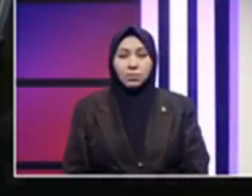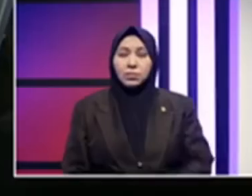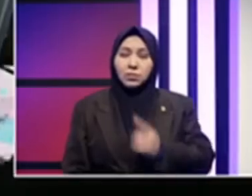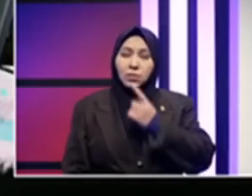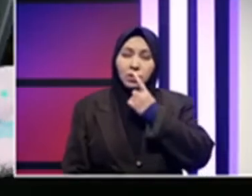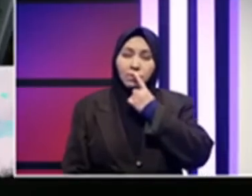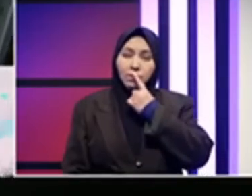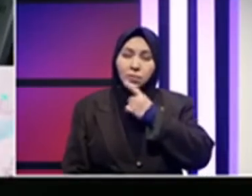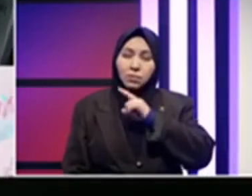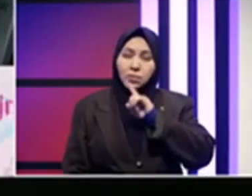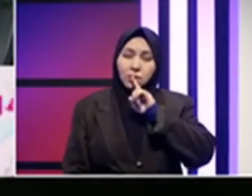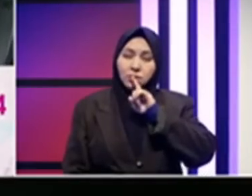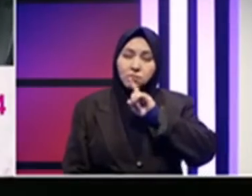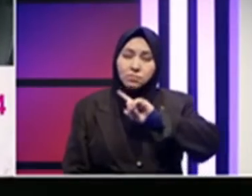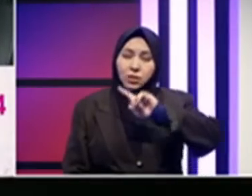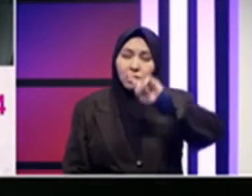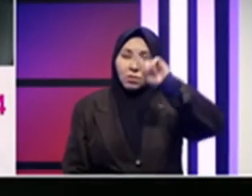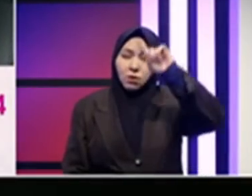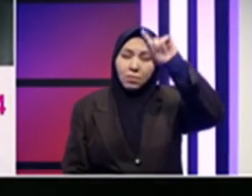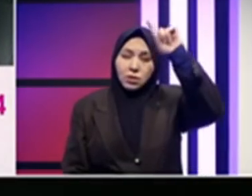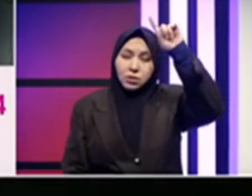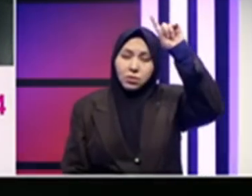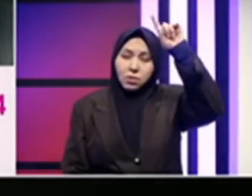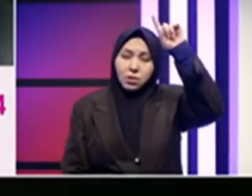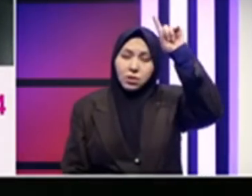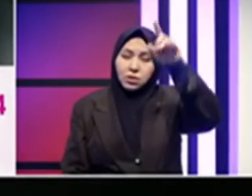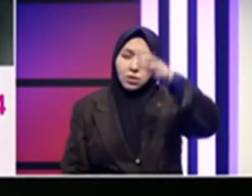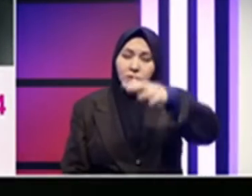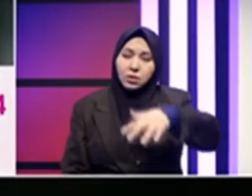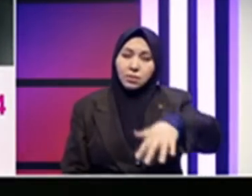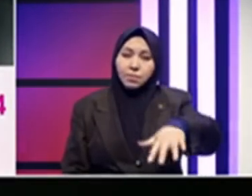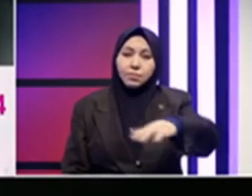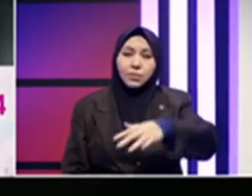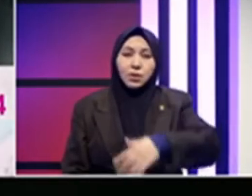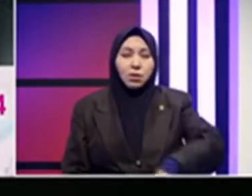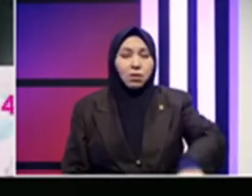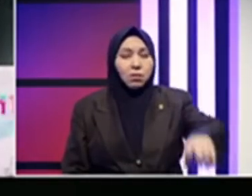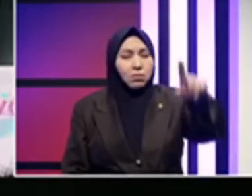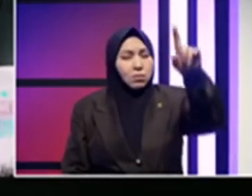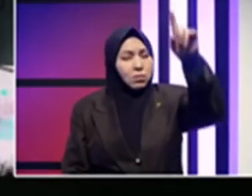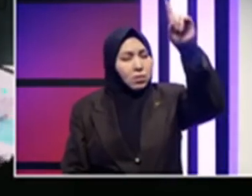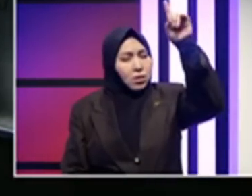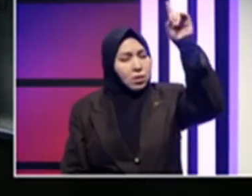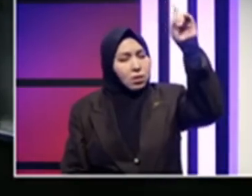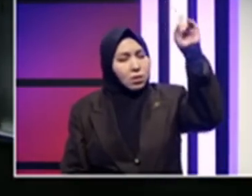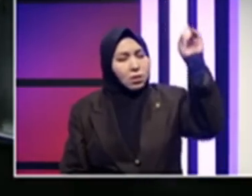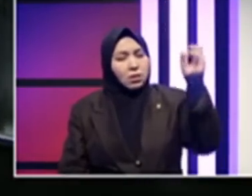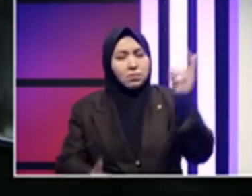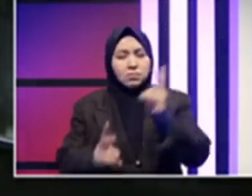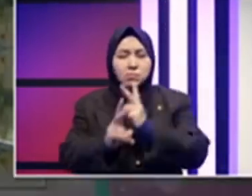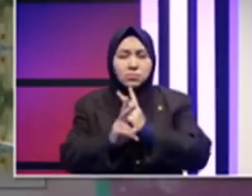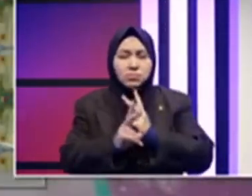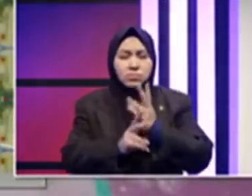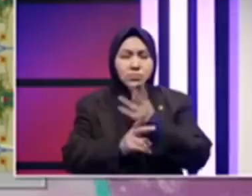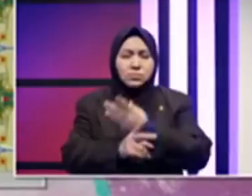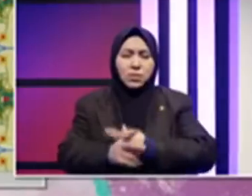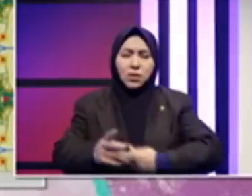بسم الله الرحمن الرحيم الحمد لله